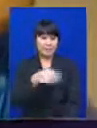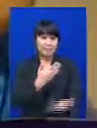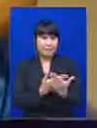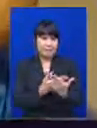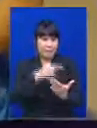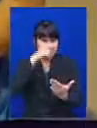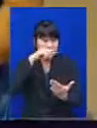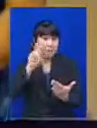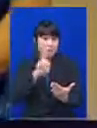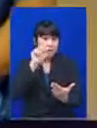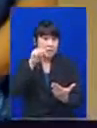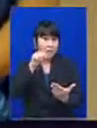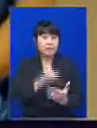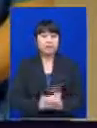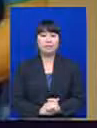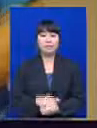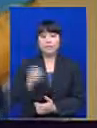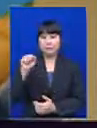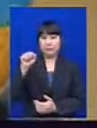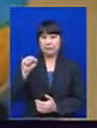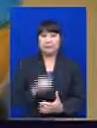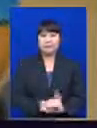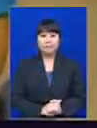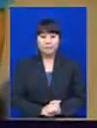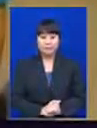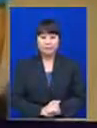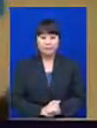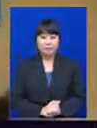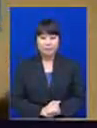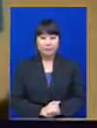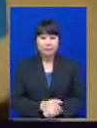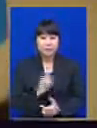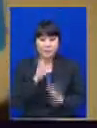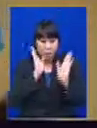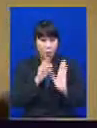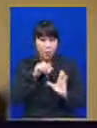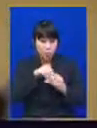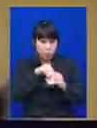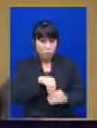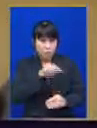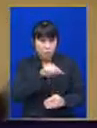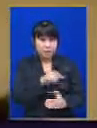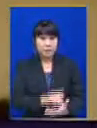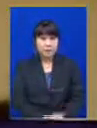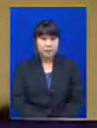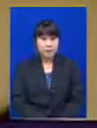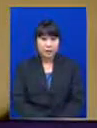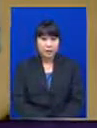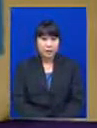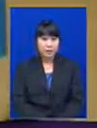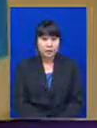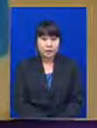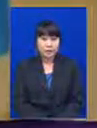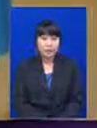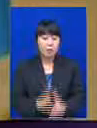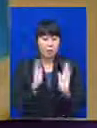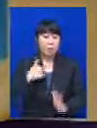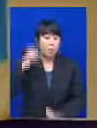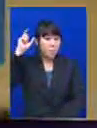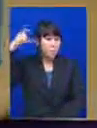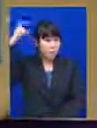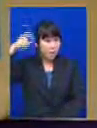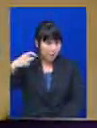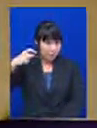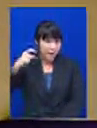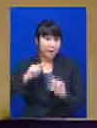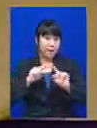ครับ ค่ะใช้เงินไทย ค่ะพี่เป็นคนที่นี่เลยปะ คนต่อคนที่มาค่ะแต่